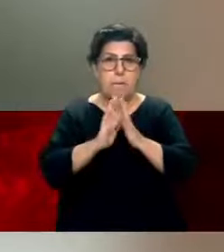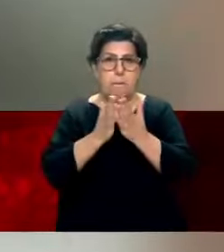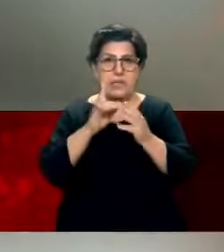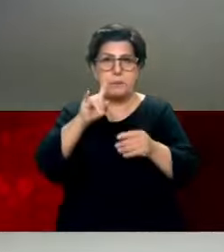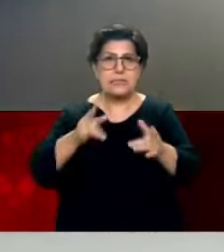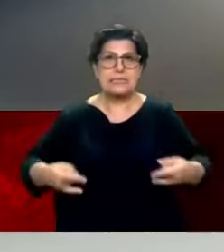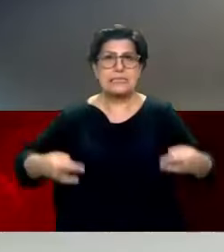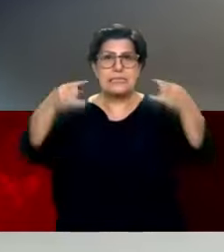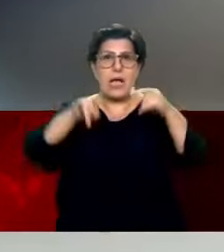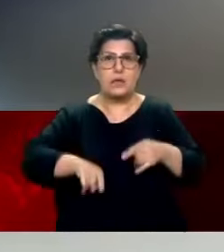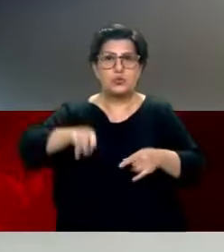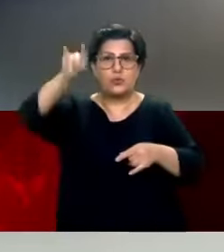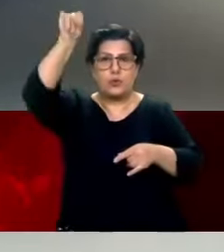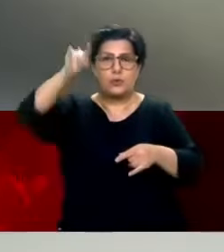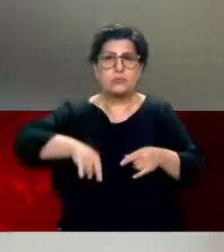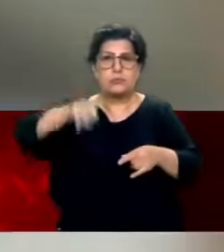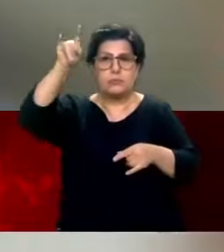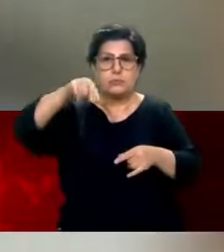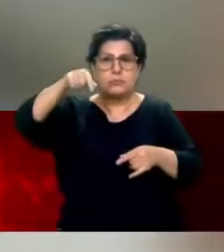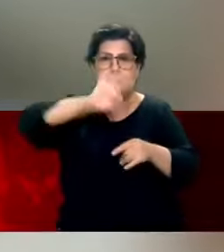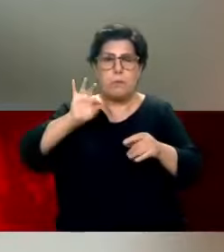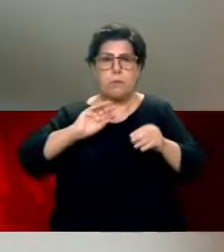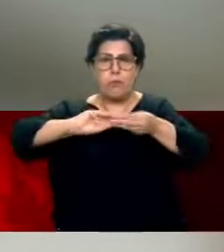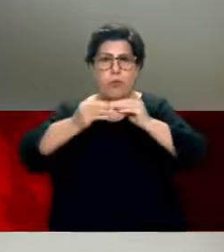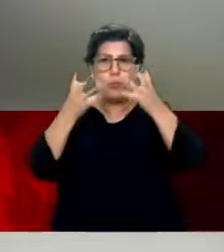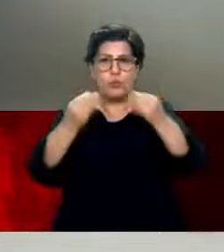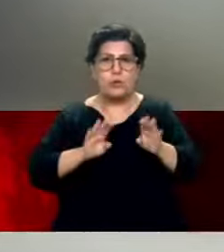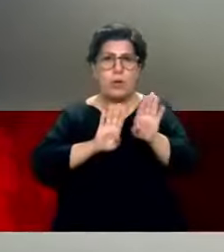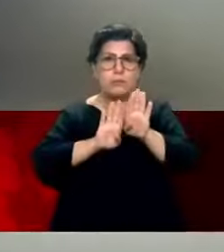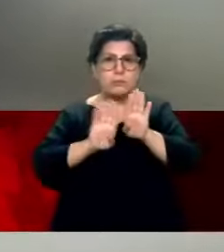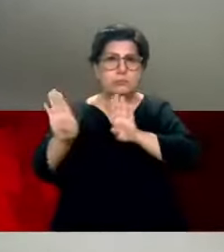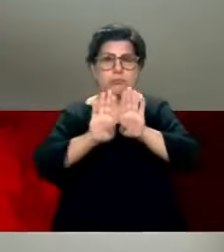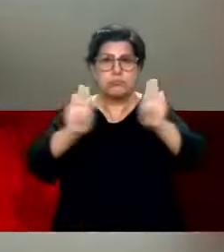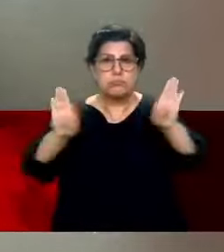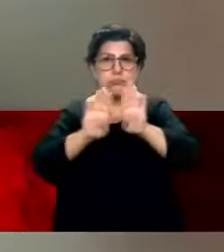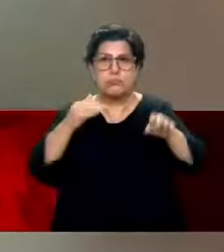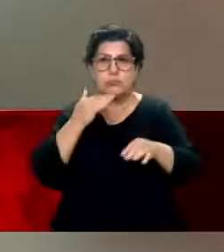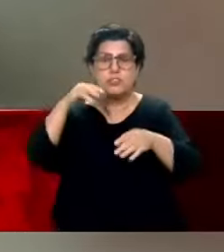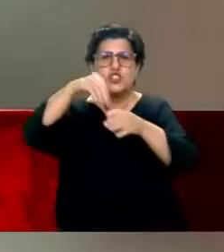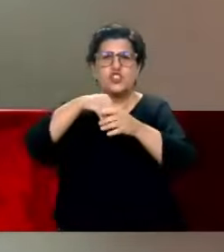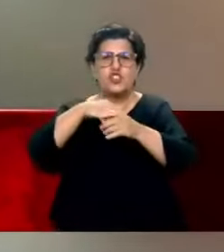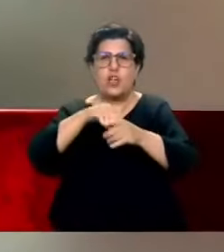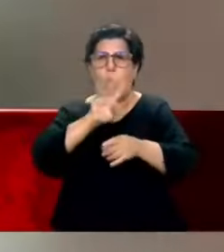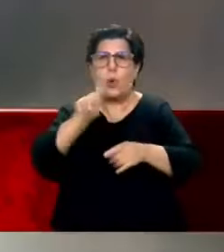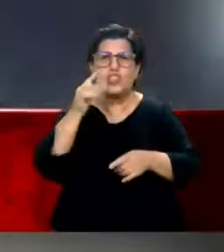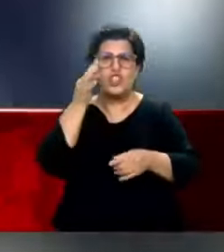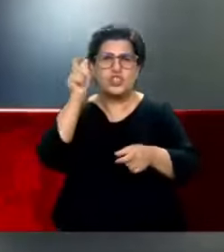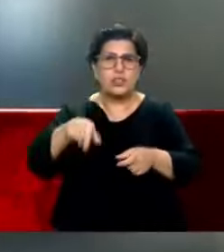Mersin'de bir sitenin asansörü zemin ara katta arızalanıp kaldı. Kapı bir türlü açılmıyordu. İçeride panik yaşanmaya